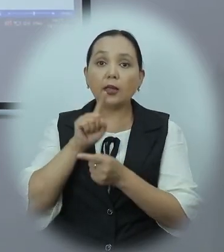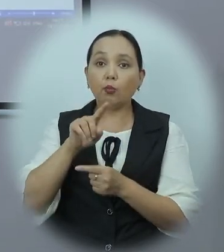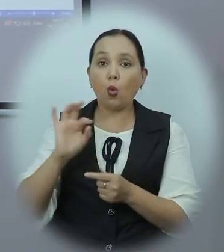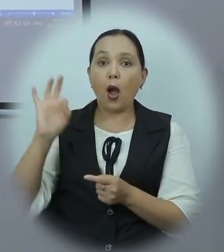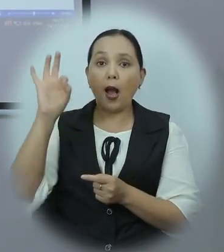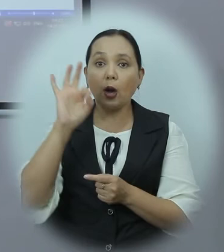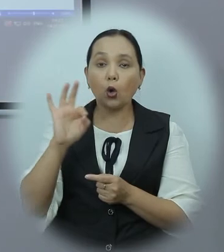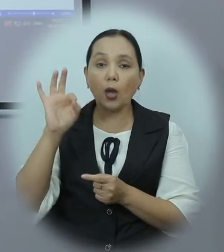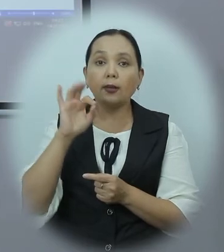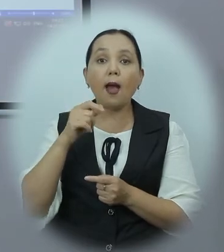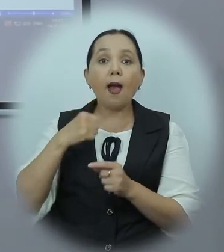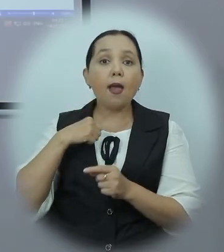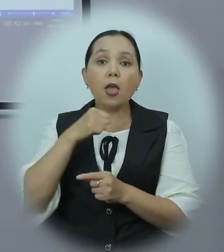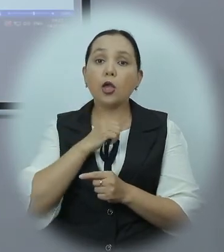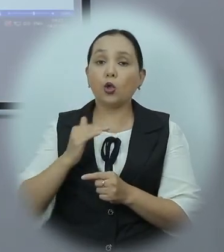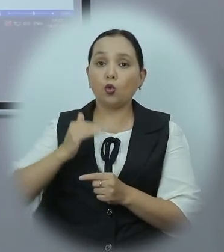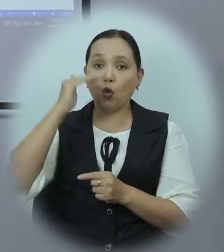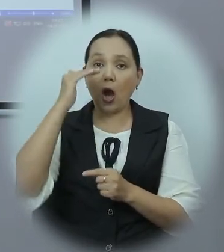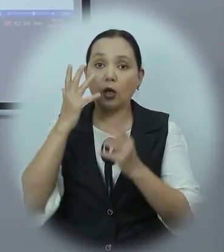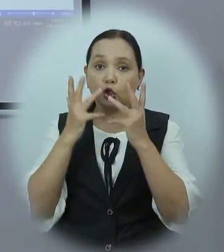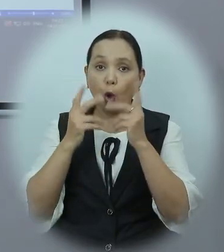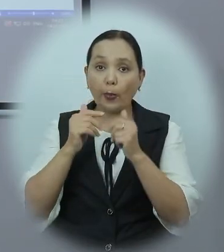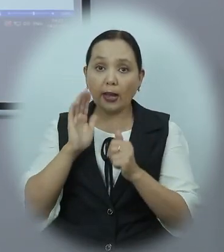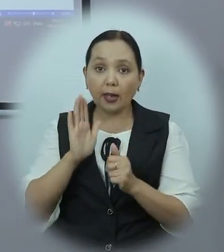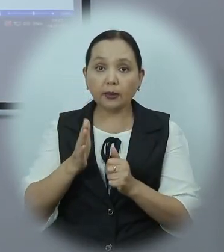harorat eng yuqori harorat hisoblanadi.